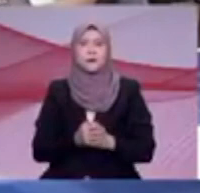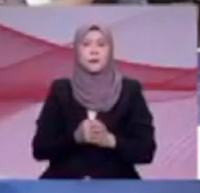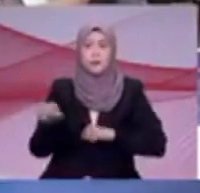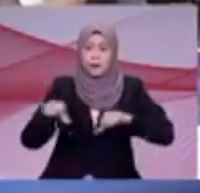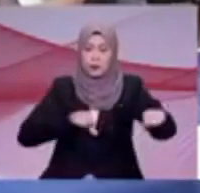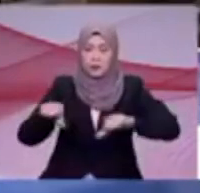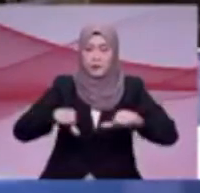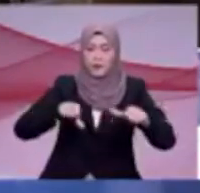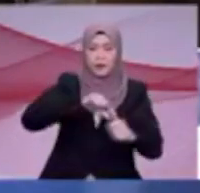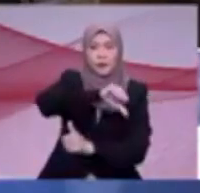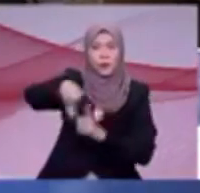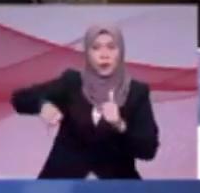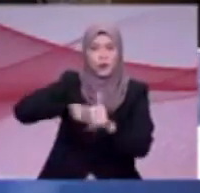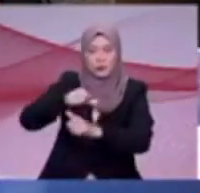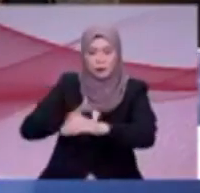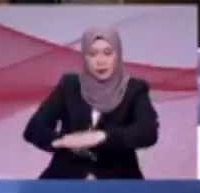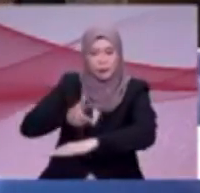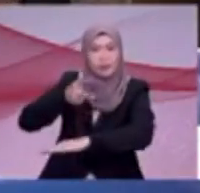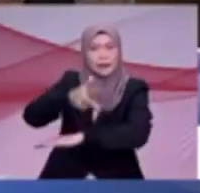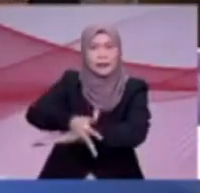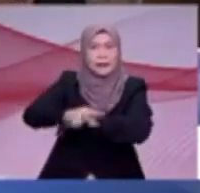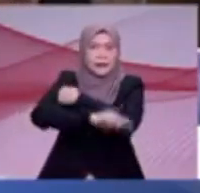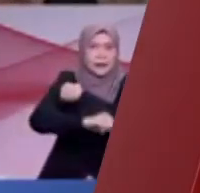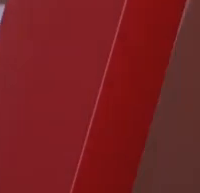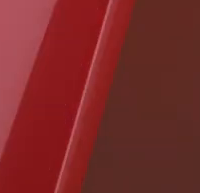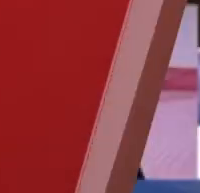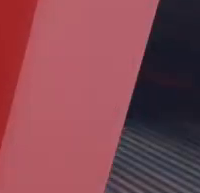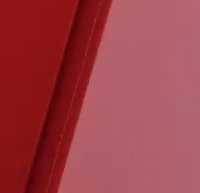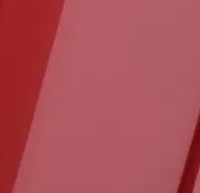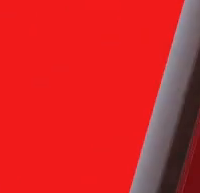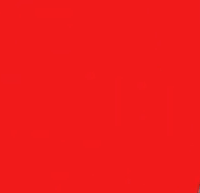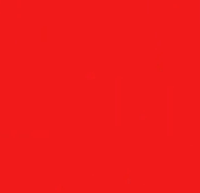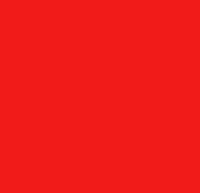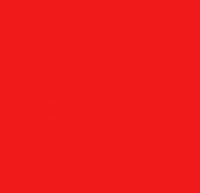aktiviti sosial dan rentas negeri masih tidak dibenarkan.